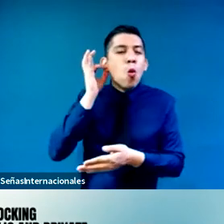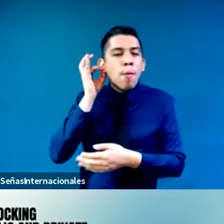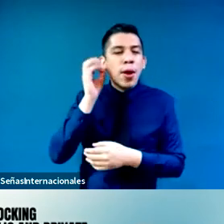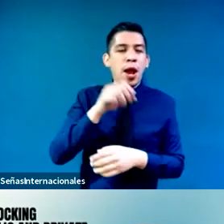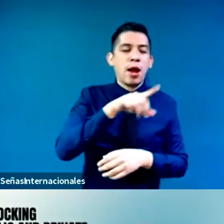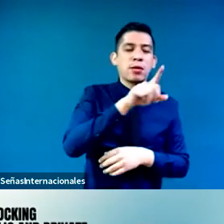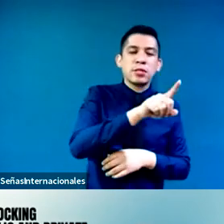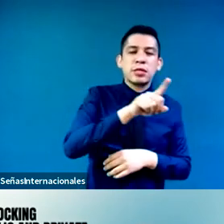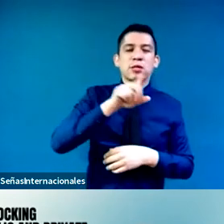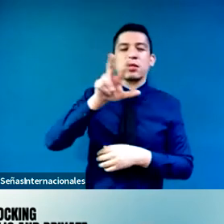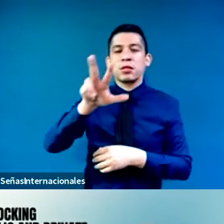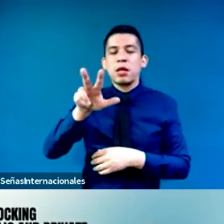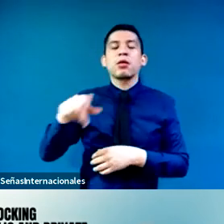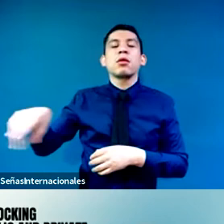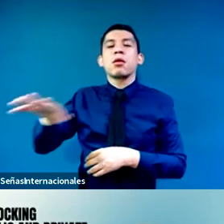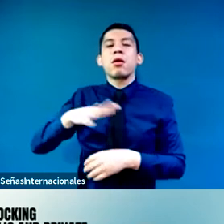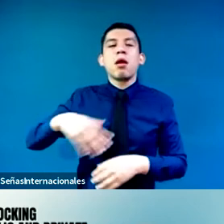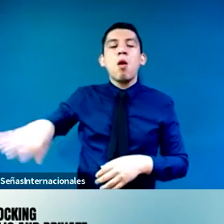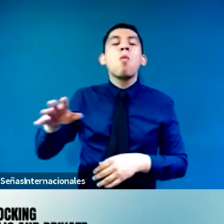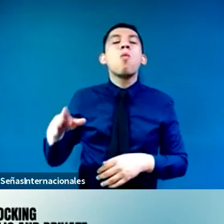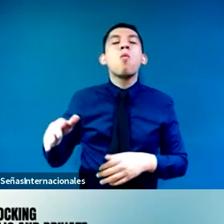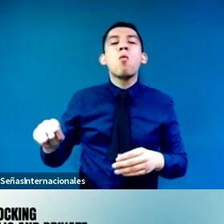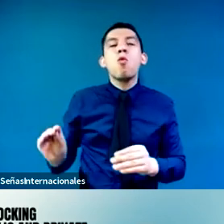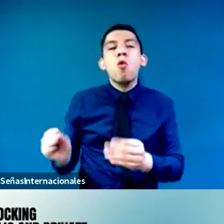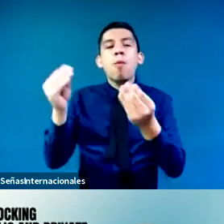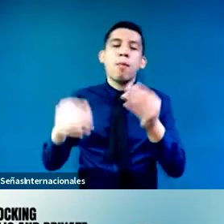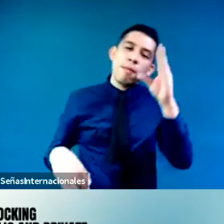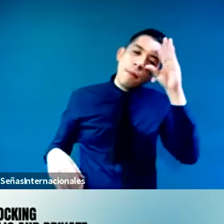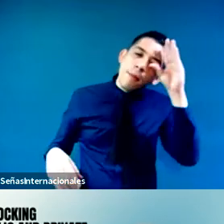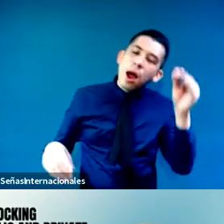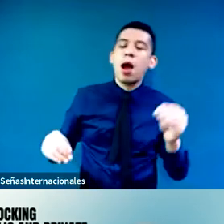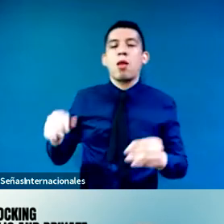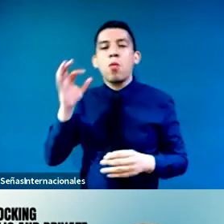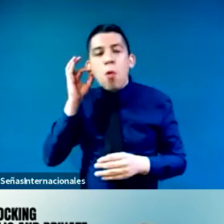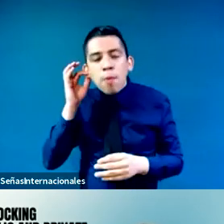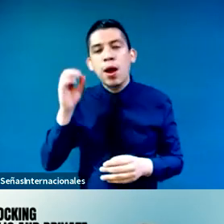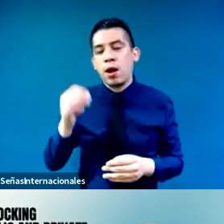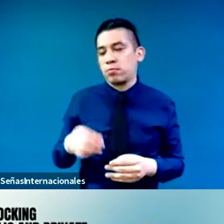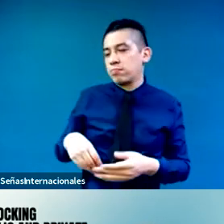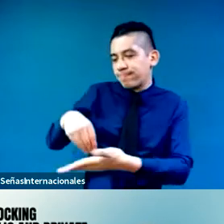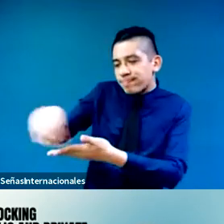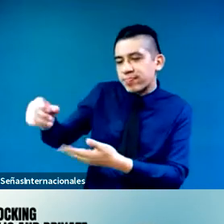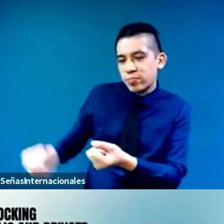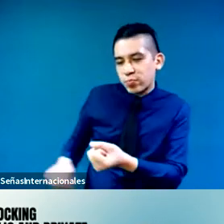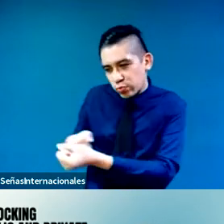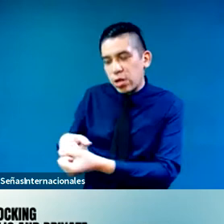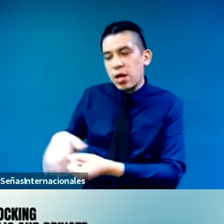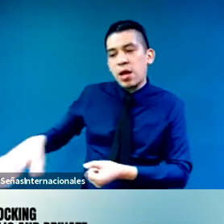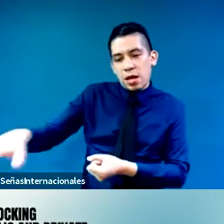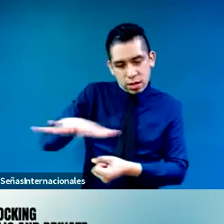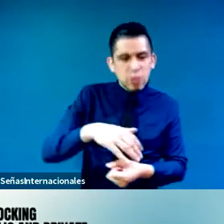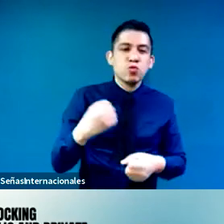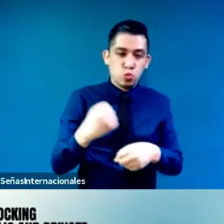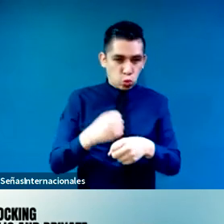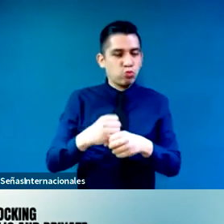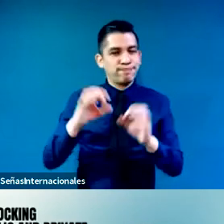सहकारीले 3 वर्षमा चुक्ता गरिसकेपछि 60% ब्याज सरकारबाट छुट दिएर सदस्यले